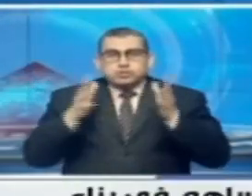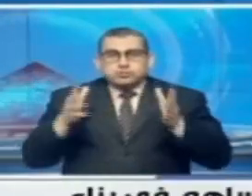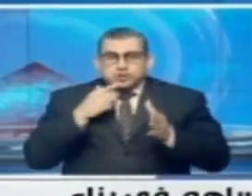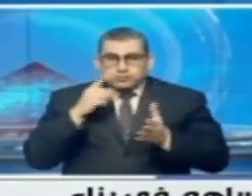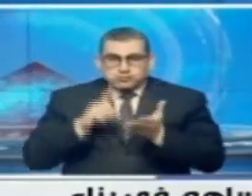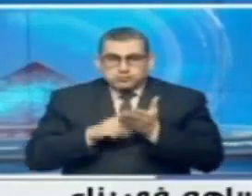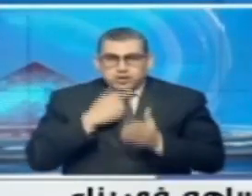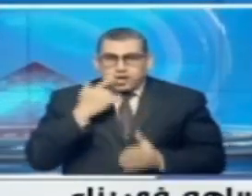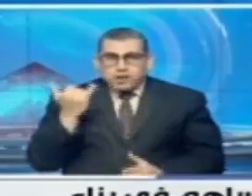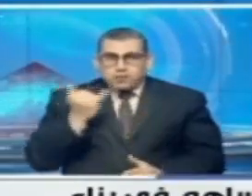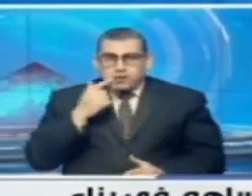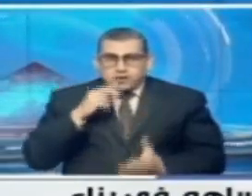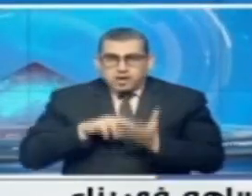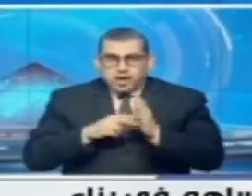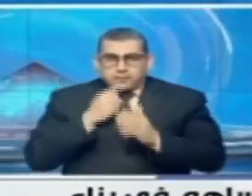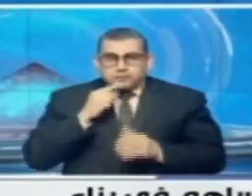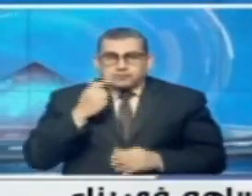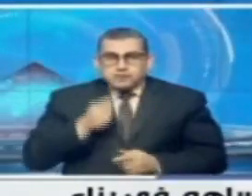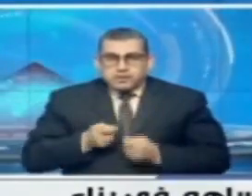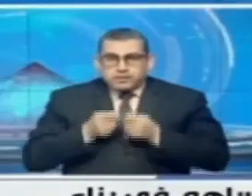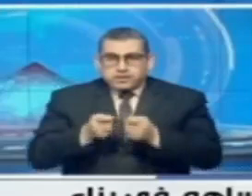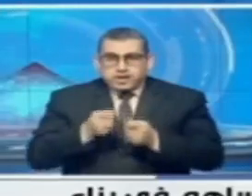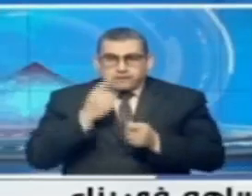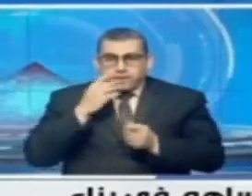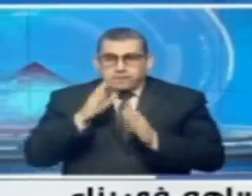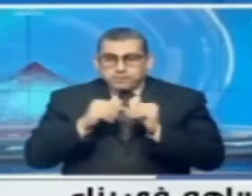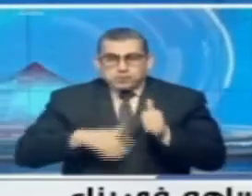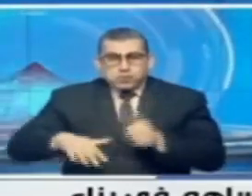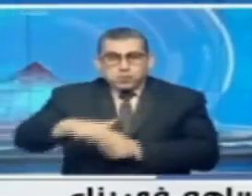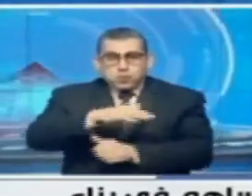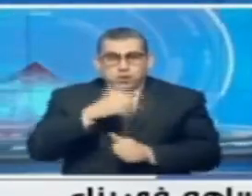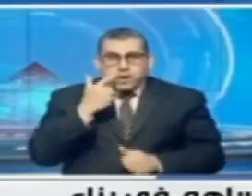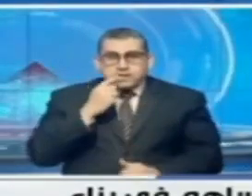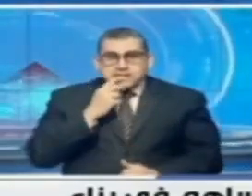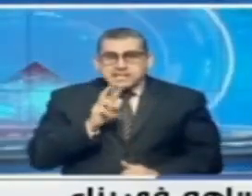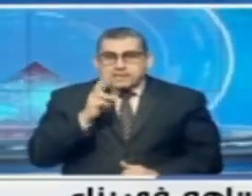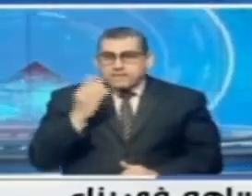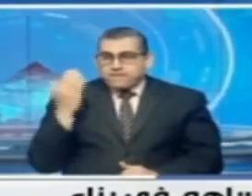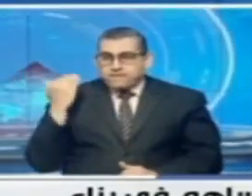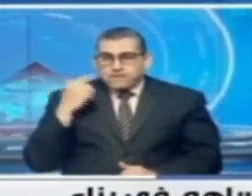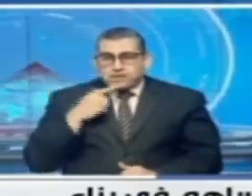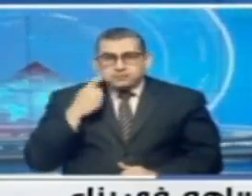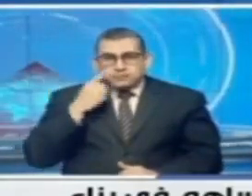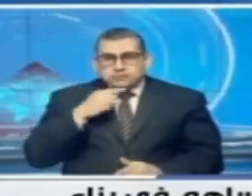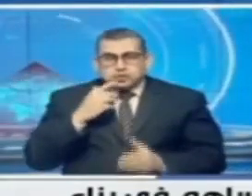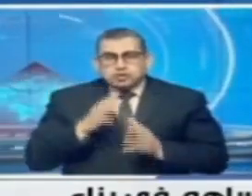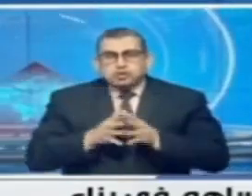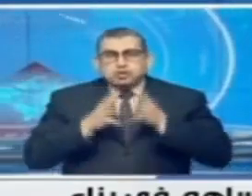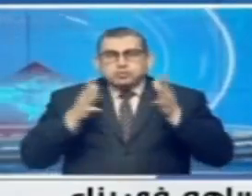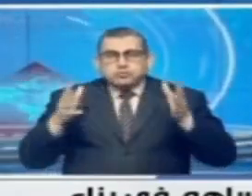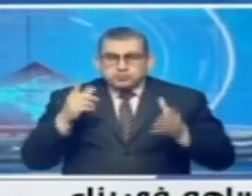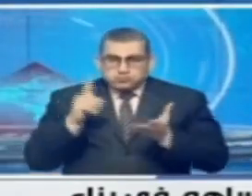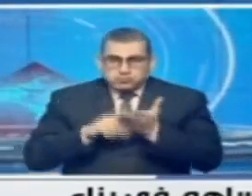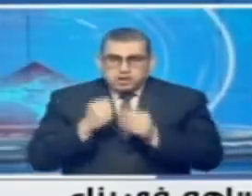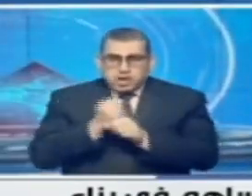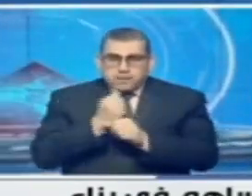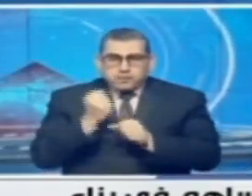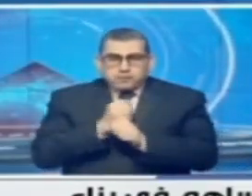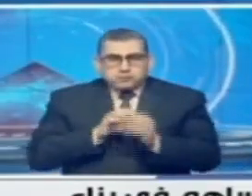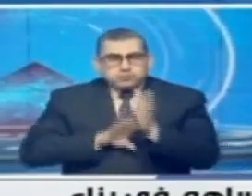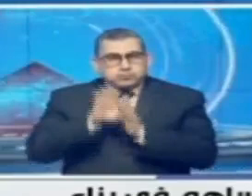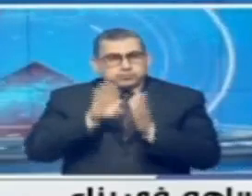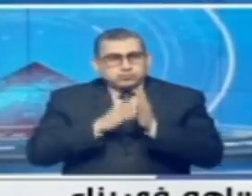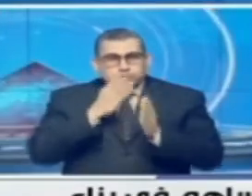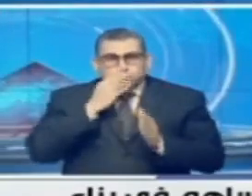مشيرا إلى أن الثمن الذي دفعه الوطن خلال 7 سنوات الماضية كان كبيرا أيضا بحجم هذا